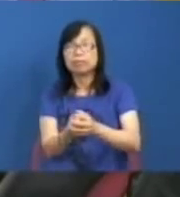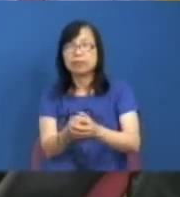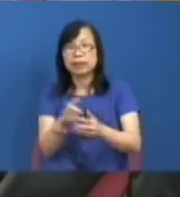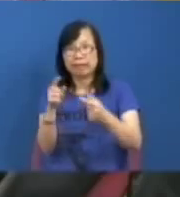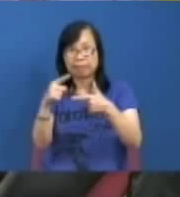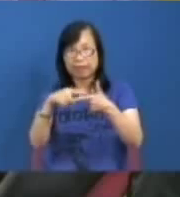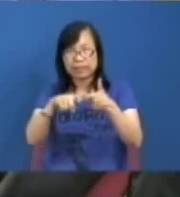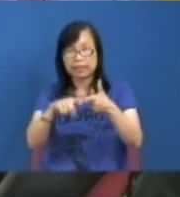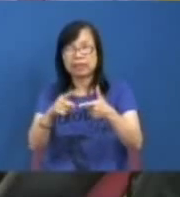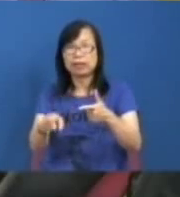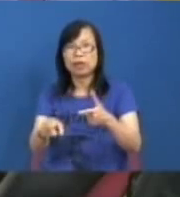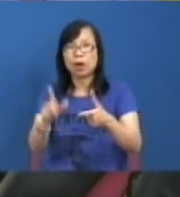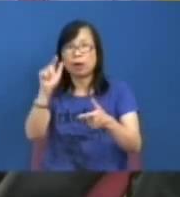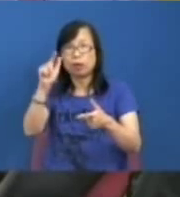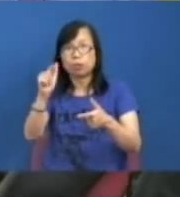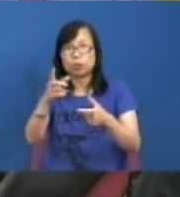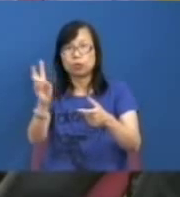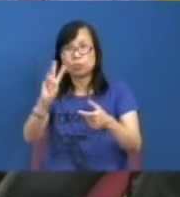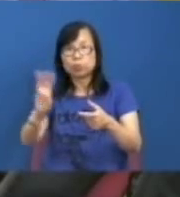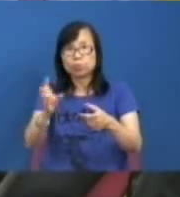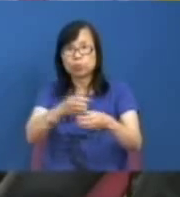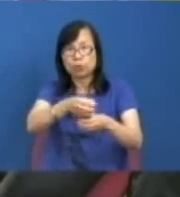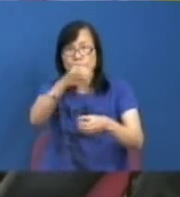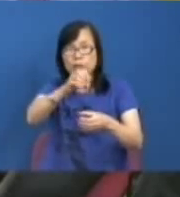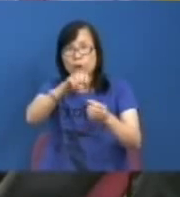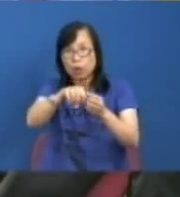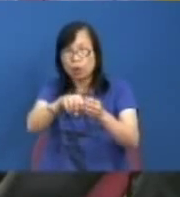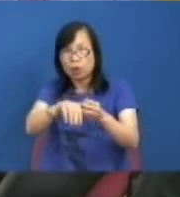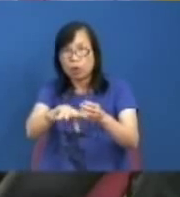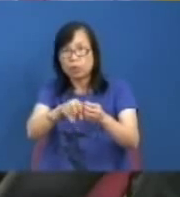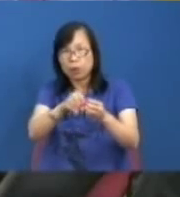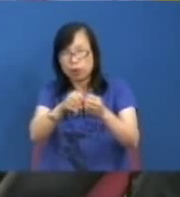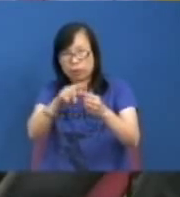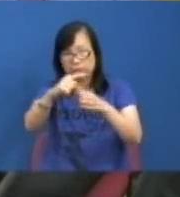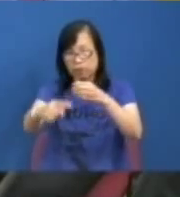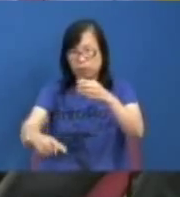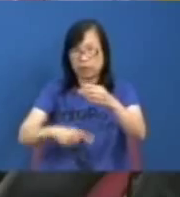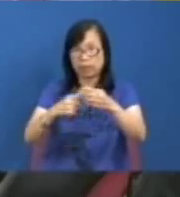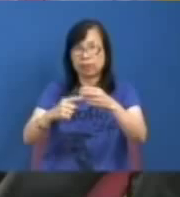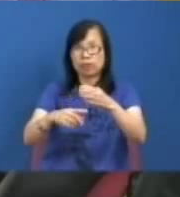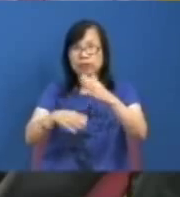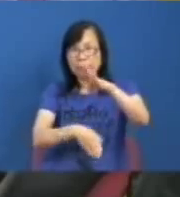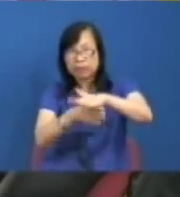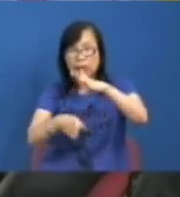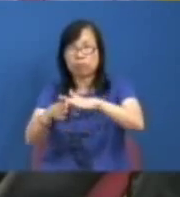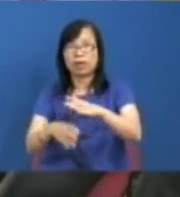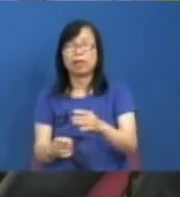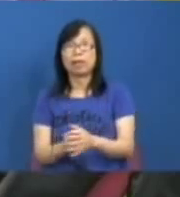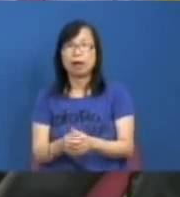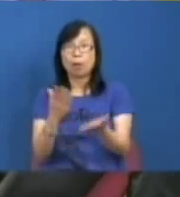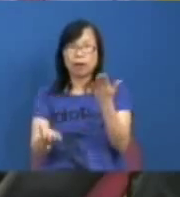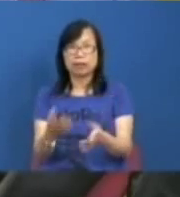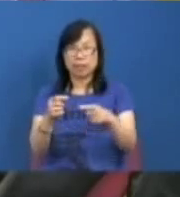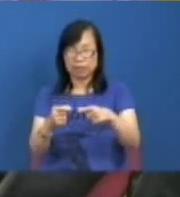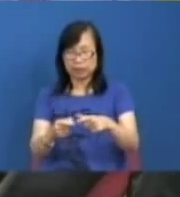二咧就可能係會啲污水倒流入翻某啲住嘅單位咧， 係啦， 或者係喺啲公家地方嗰、那